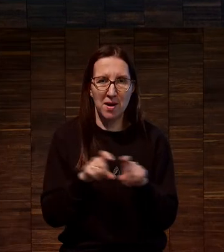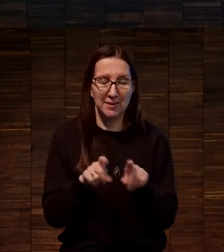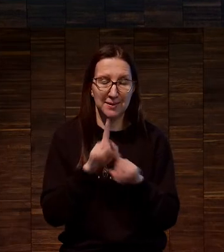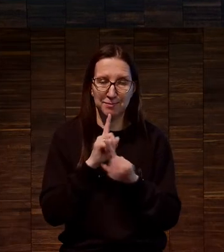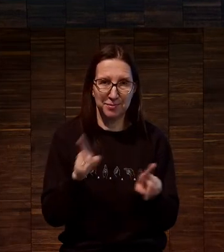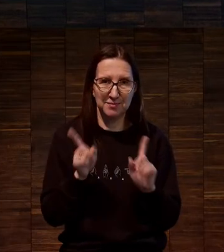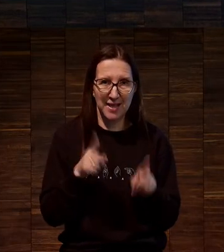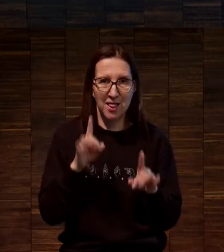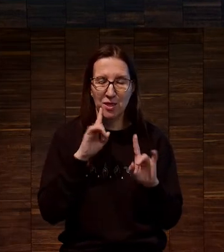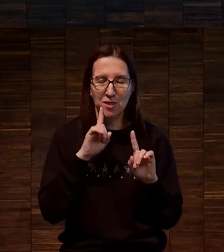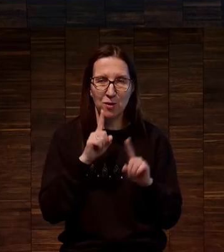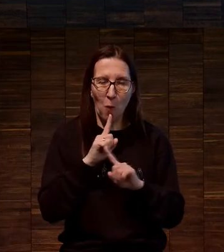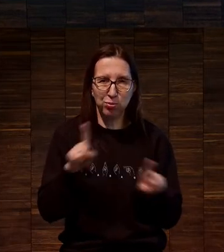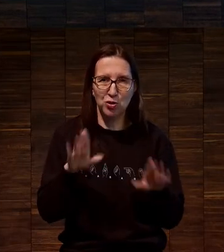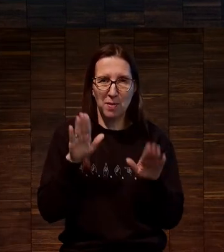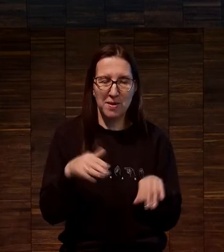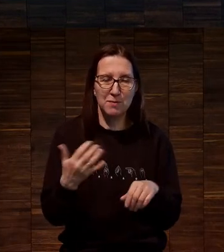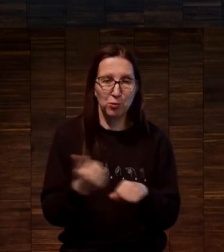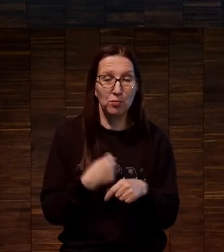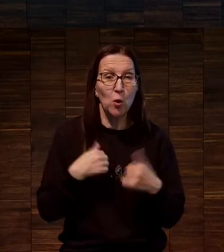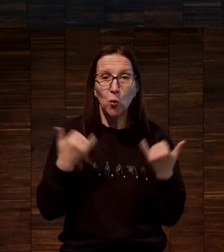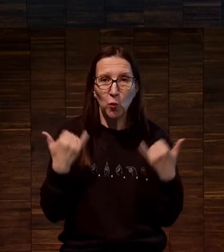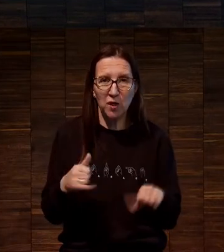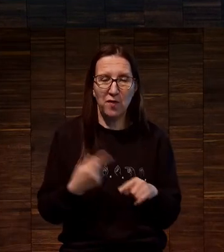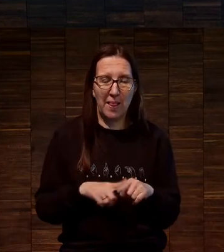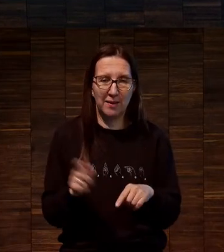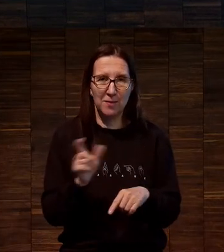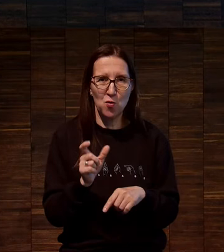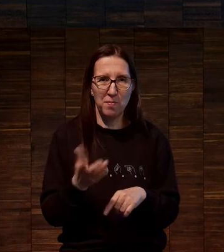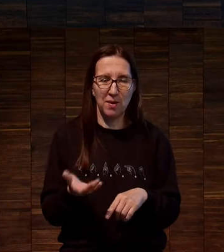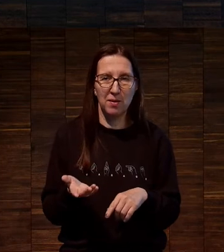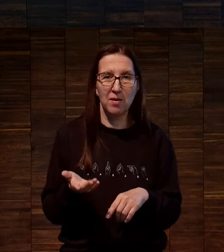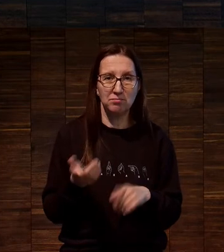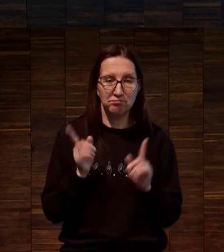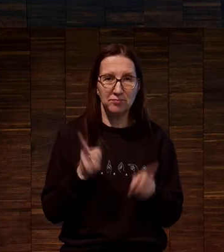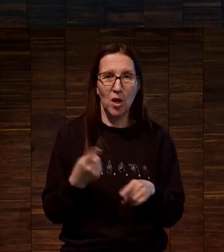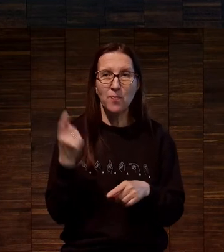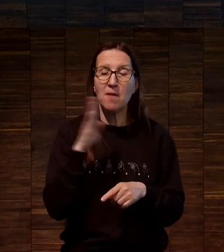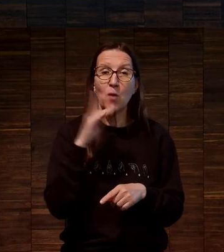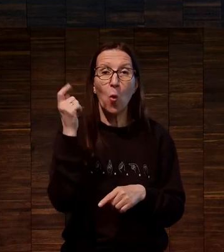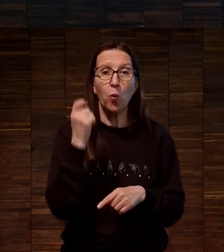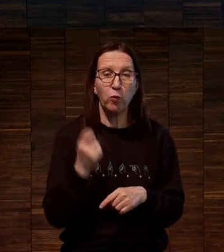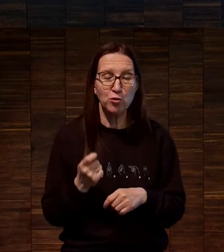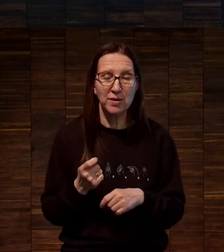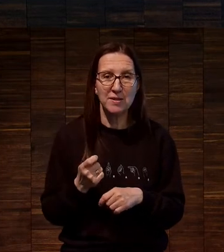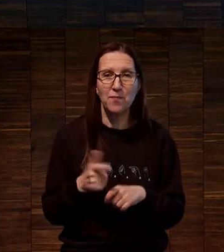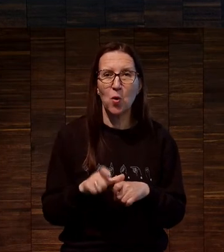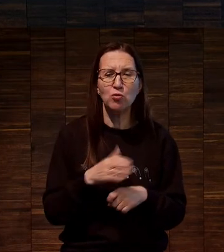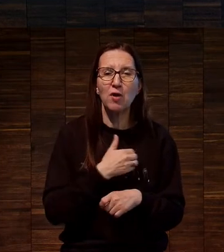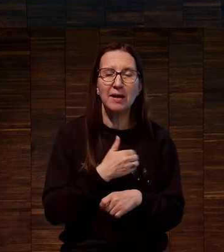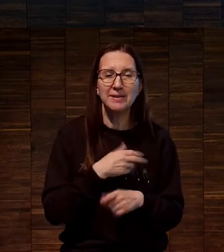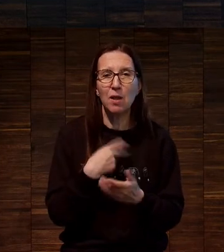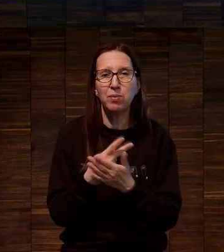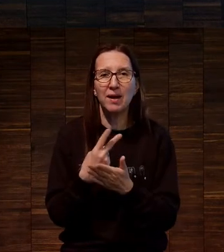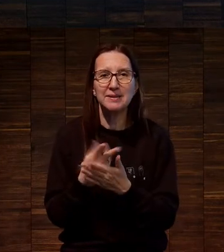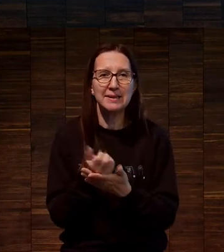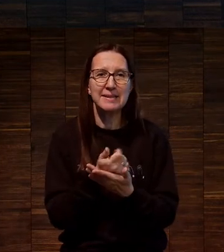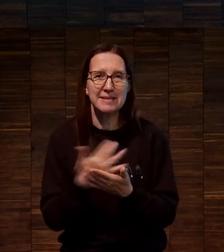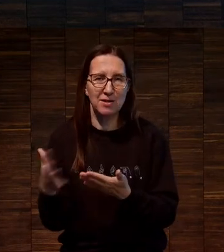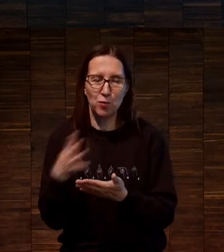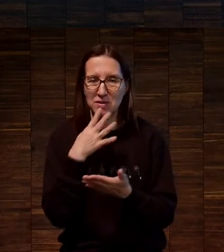не самое, наверное, необычное, но нас удивило этот момент, да, мы, да, не ожидали сами. Художница очень хотела показать